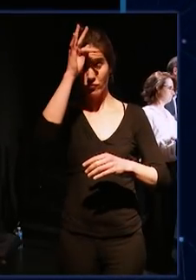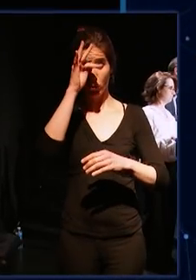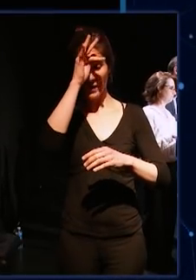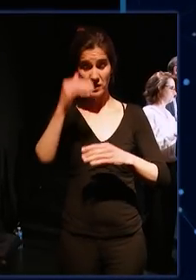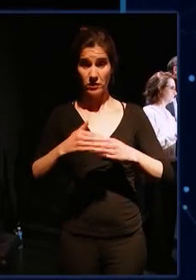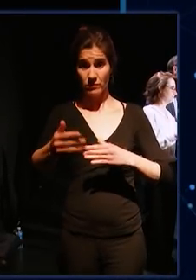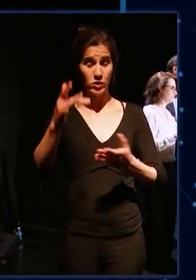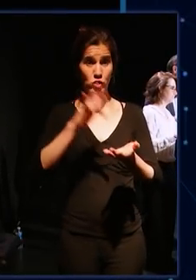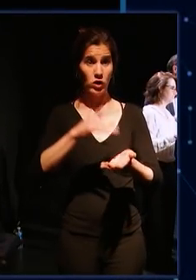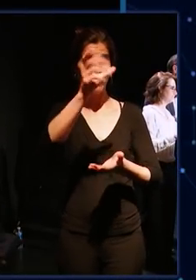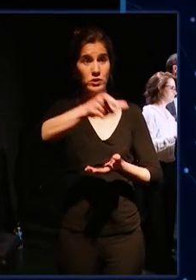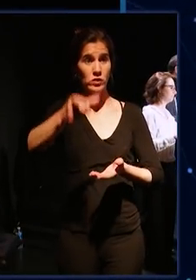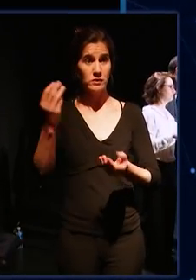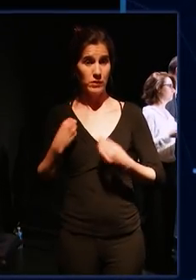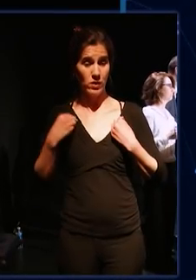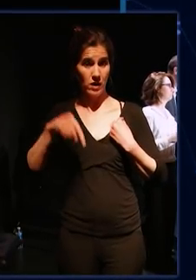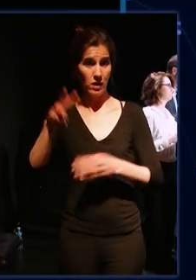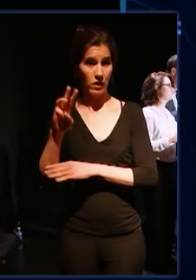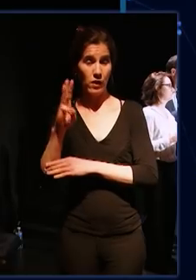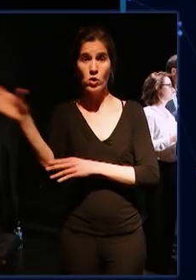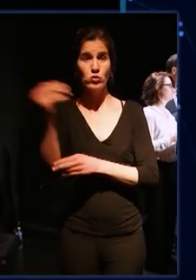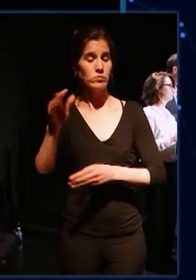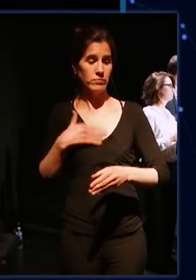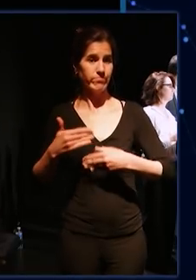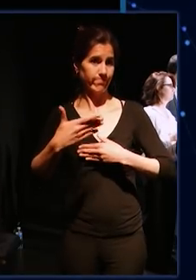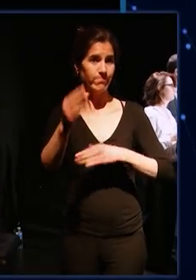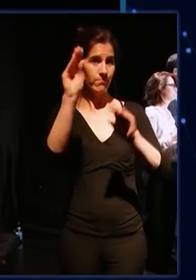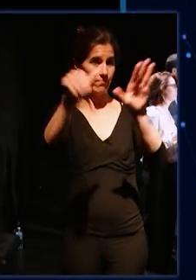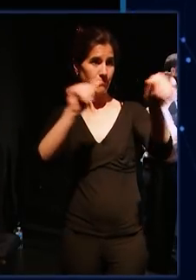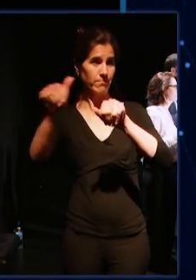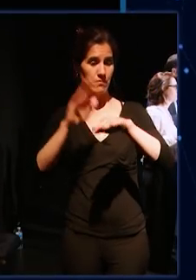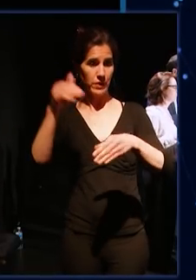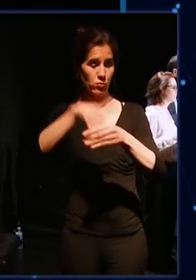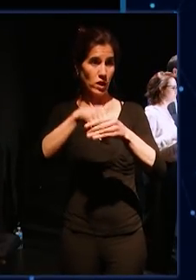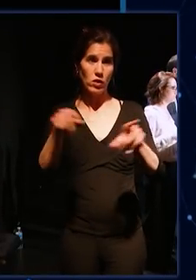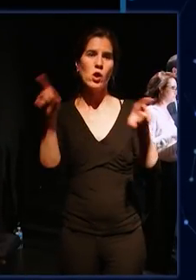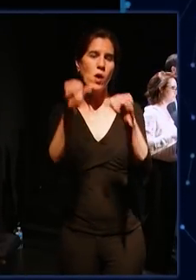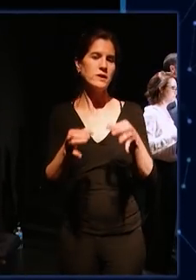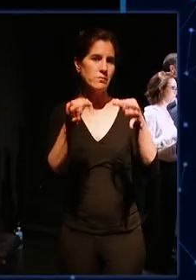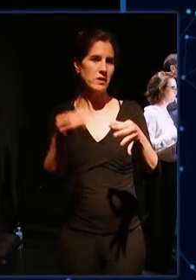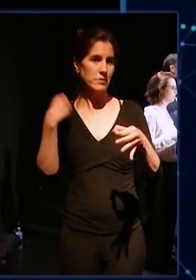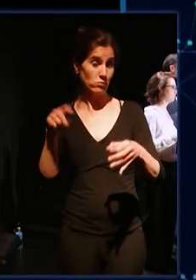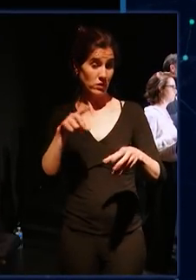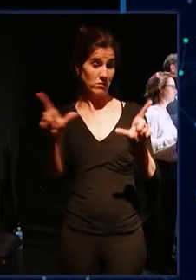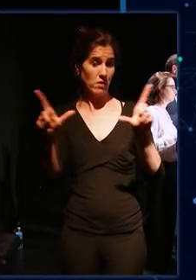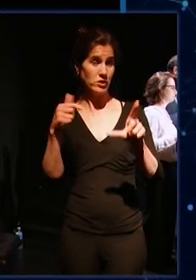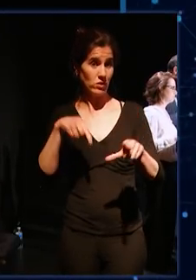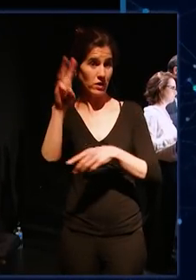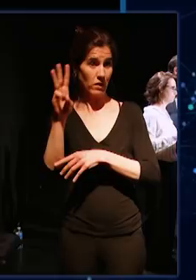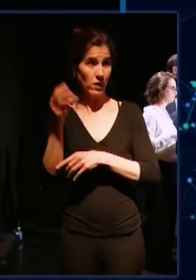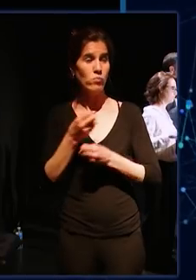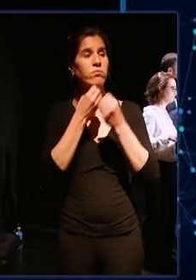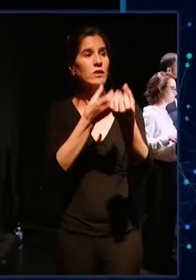tots els cardedeuencs estem cridats a les urnes. I, com sempre, Ràdio Televisió Cardedeu us ofereix la millor informació